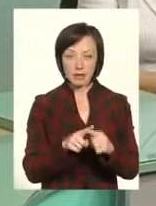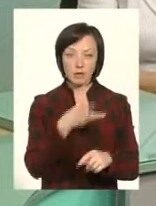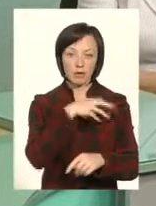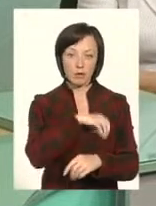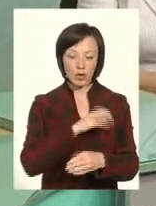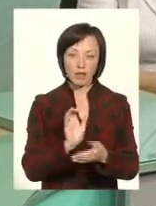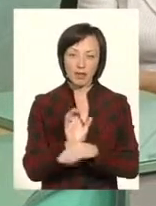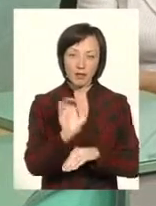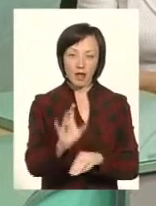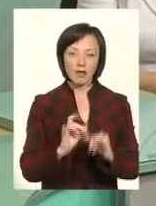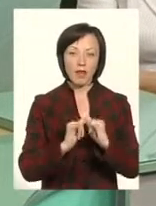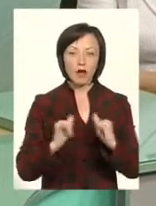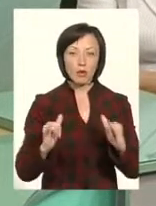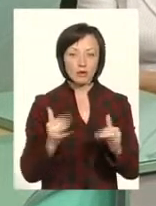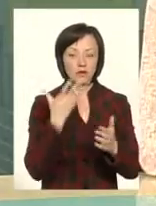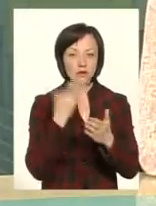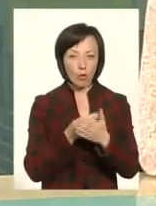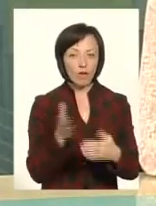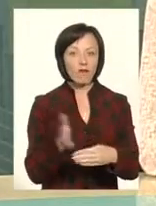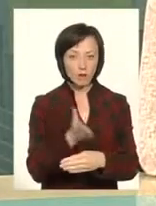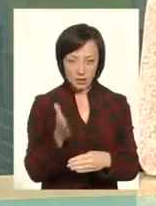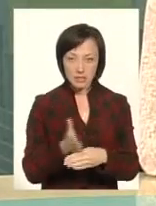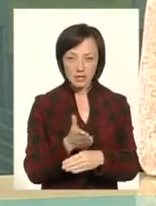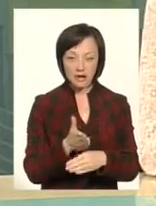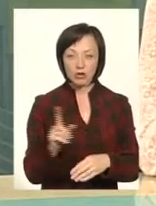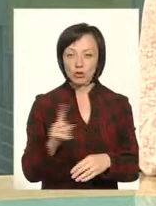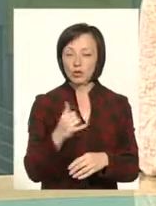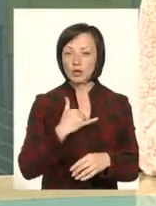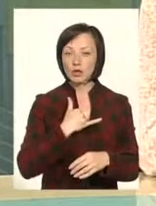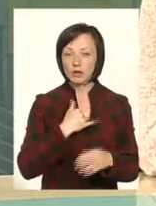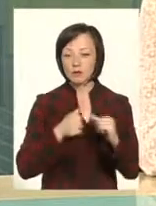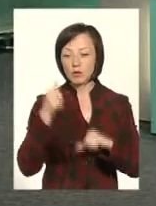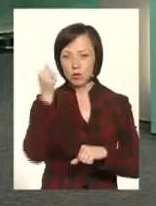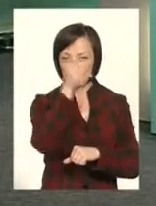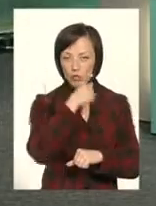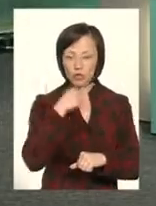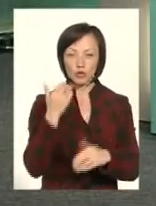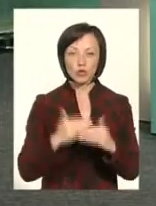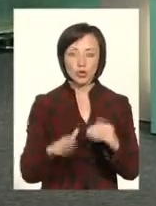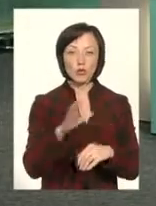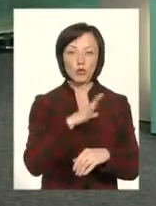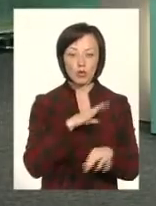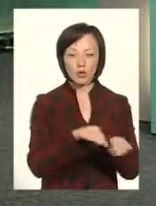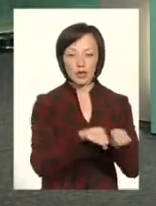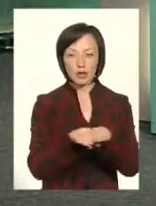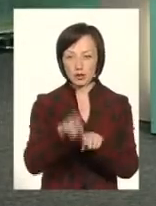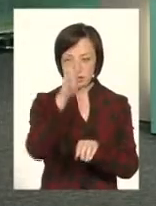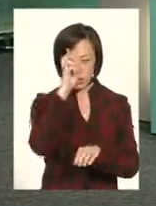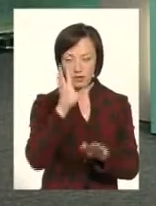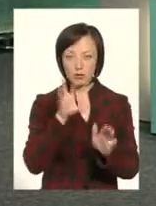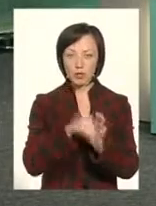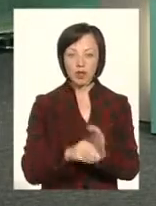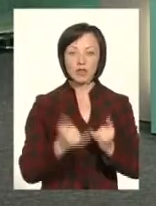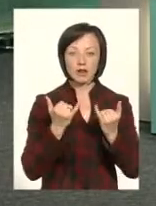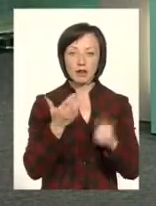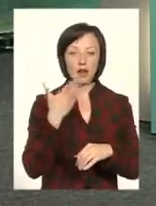вони направляли на розвиток свого виробництва. Що в нас в минулому році вже було на рівні держави запроваджено